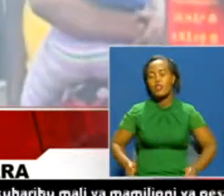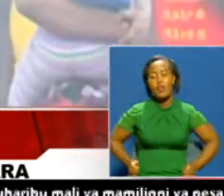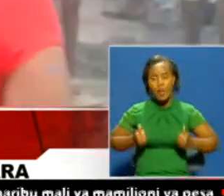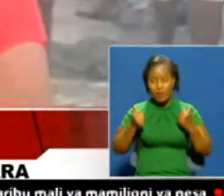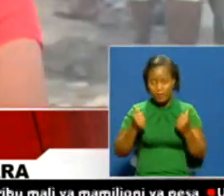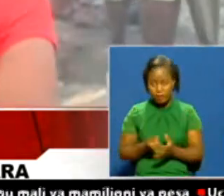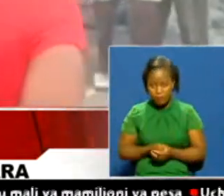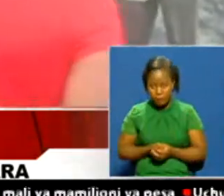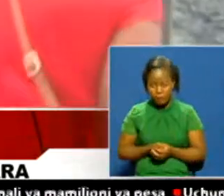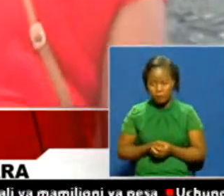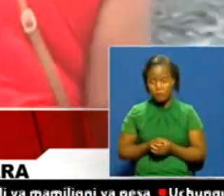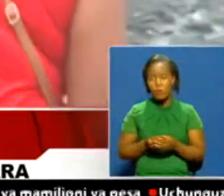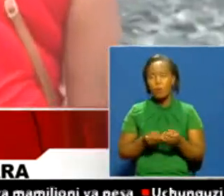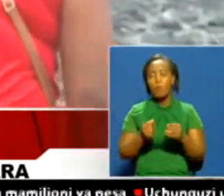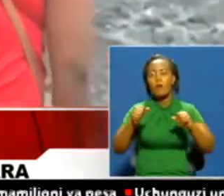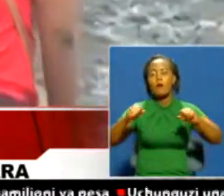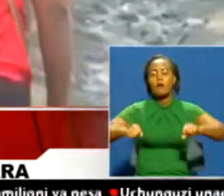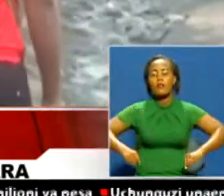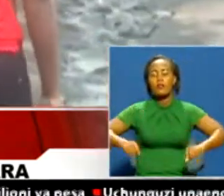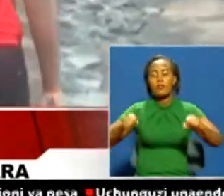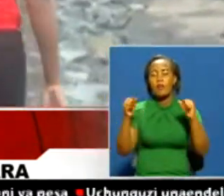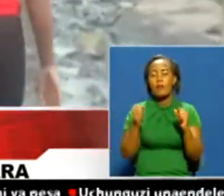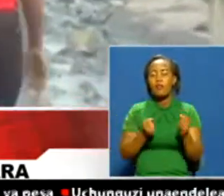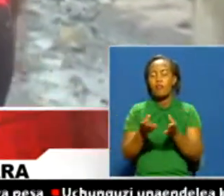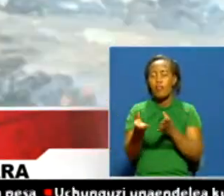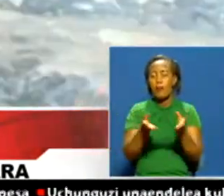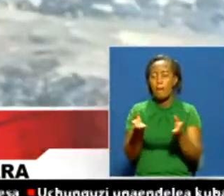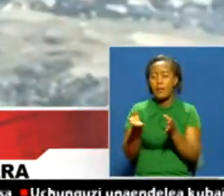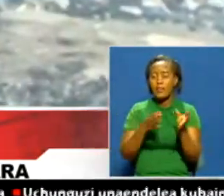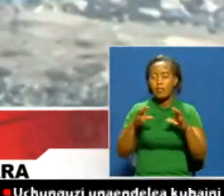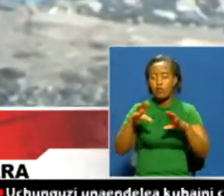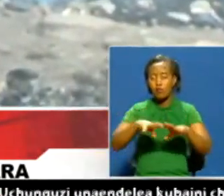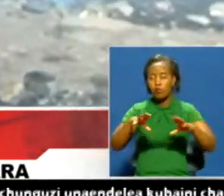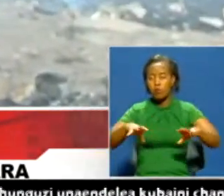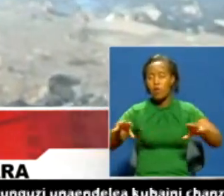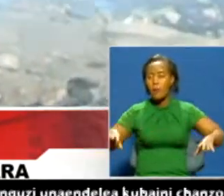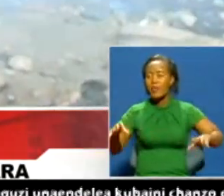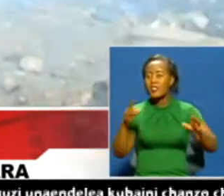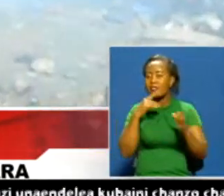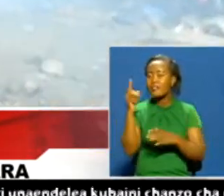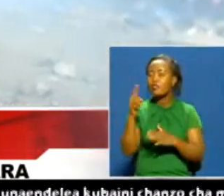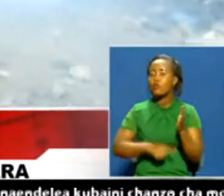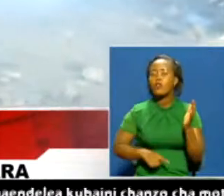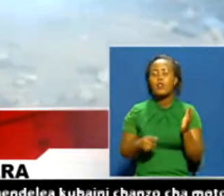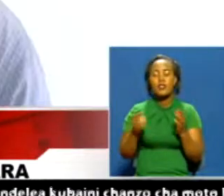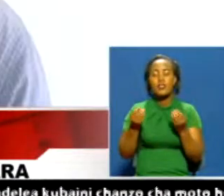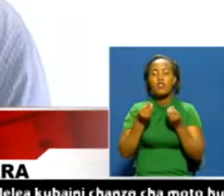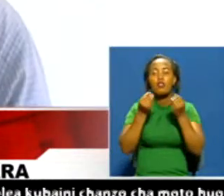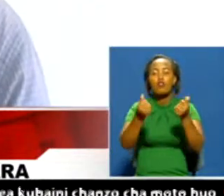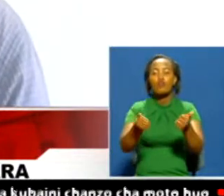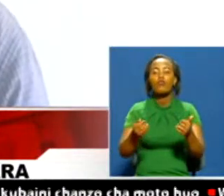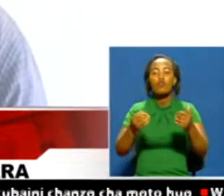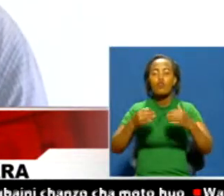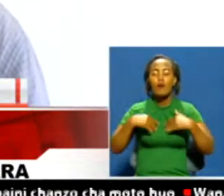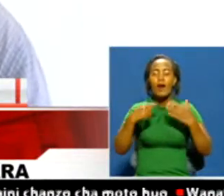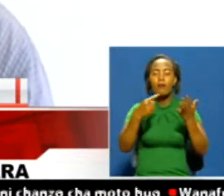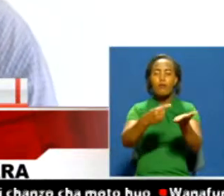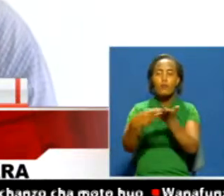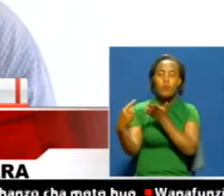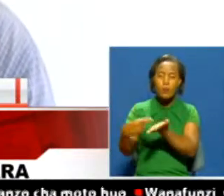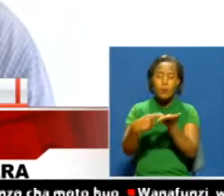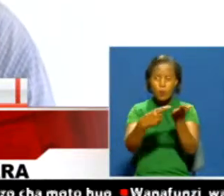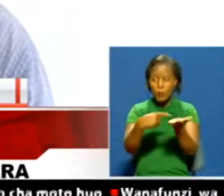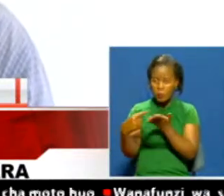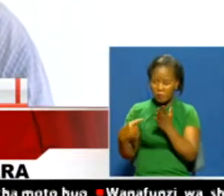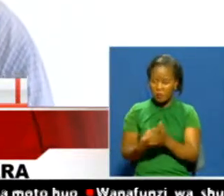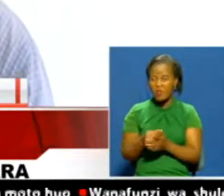za rejareja kaunti ya Mombasa Shadrack Ndambuki amesema suluhu ni mashauriano baina ya wadau. Hii ni ajali kama ajali